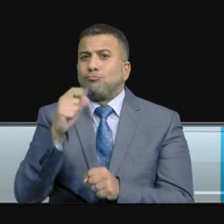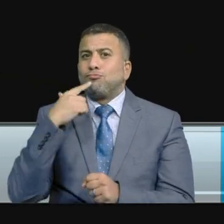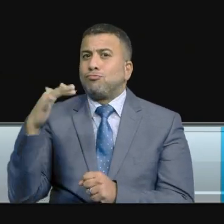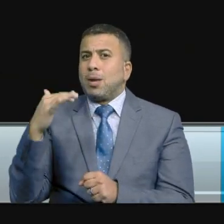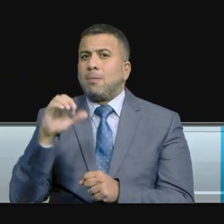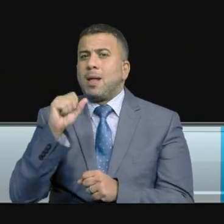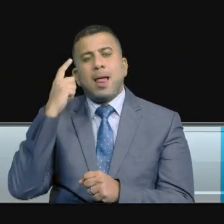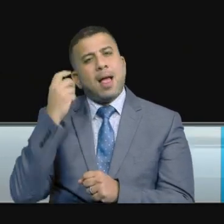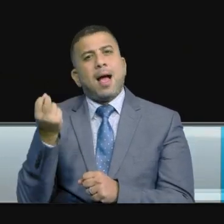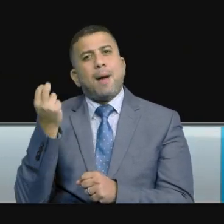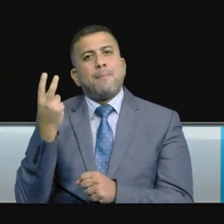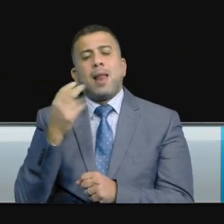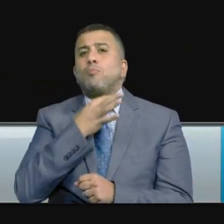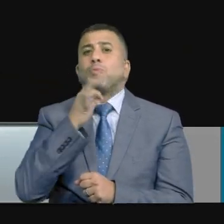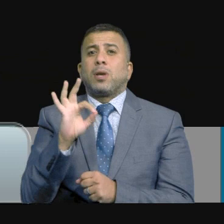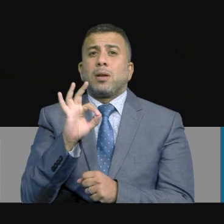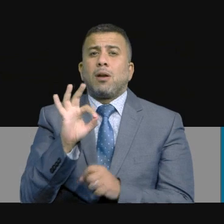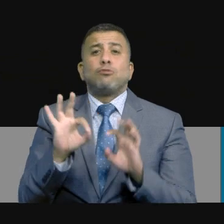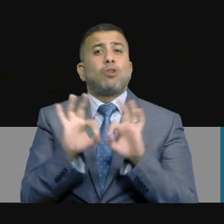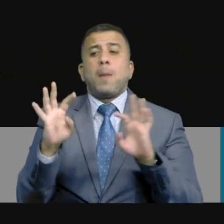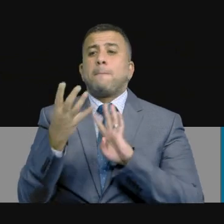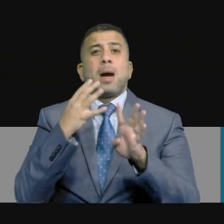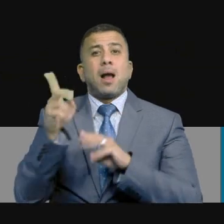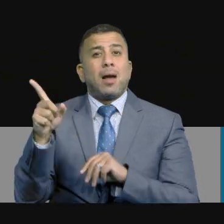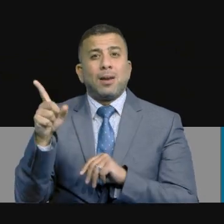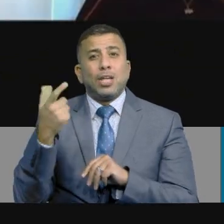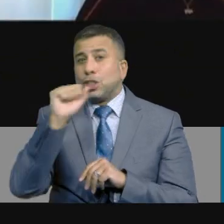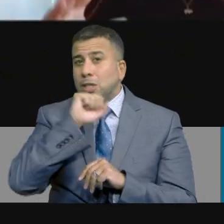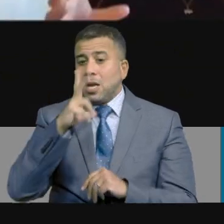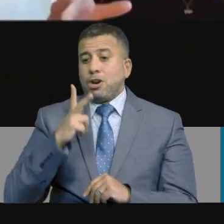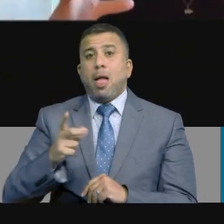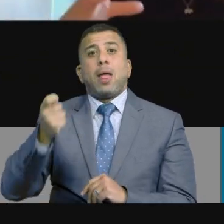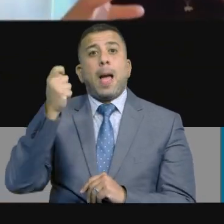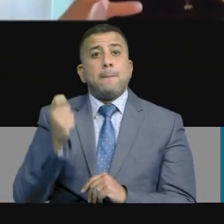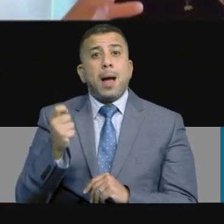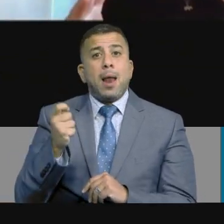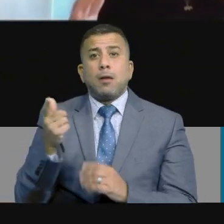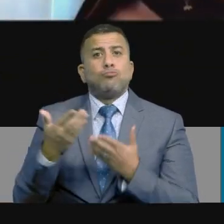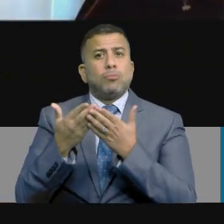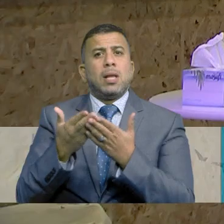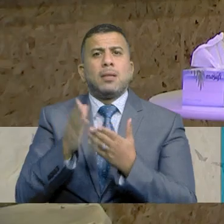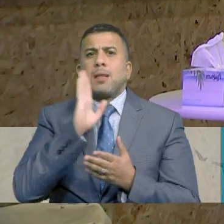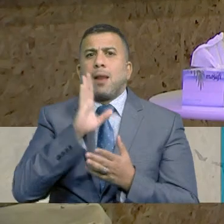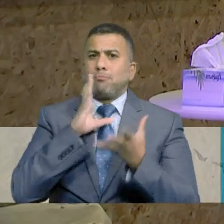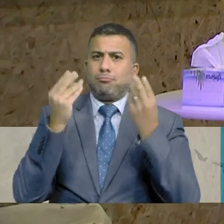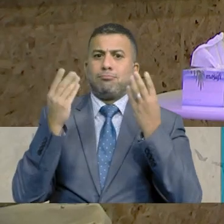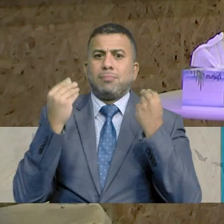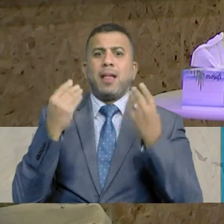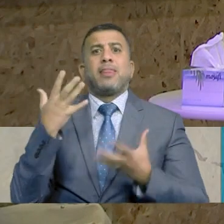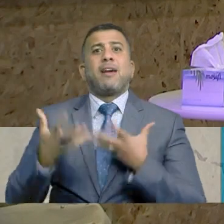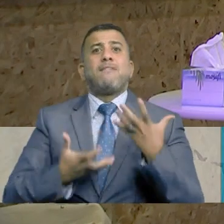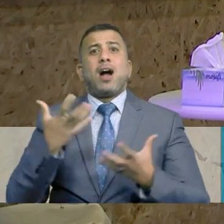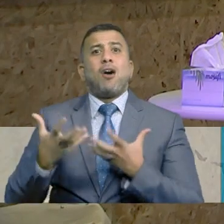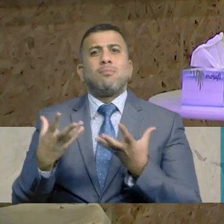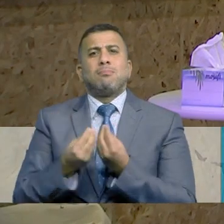وقطاعات الاعمال المبتكره حيث سيوفر المهرجان الشارقه الى رياده الاعمال لهم منصه تعليميه